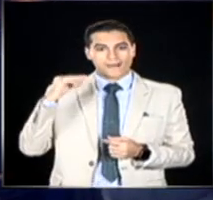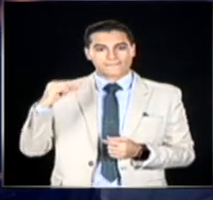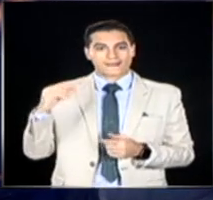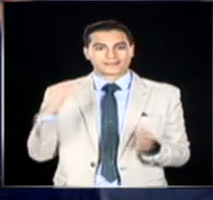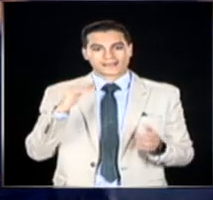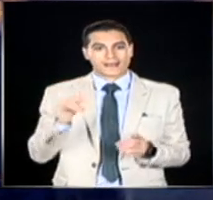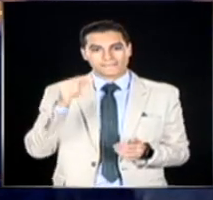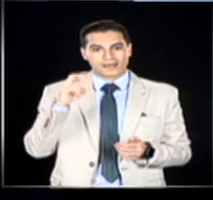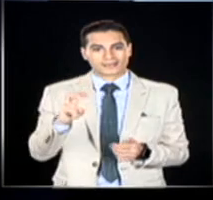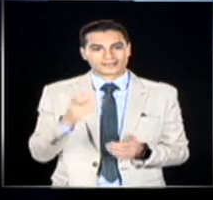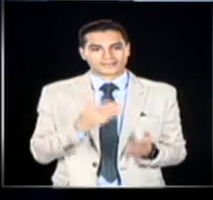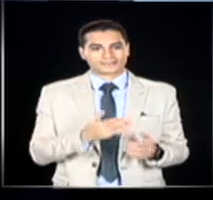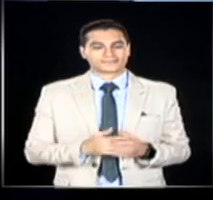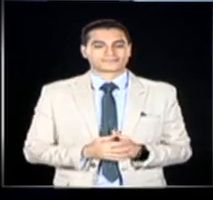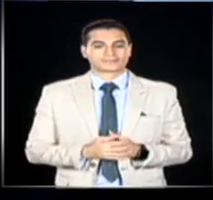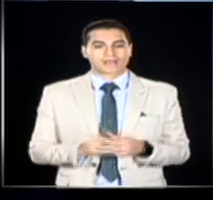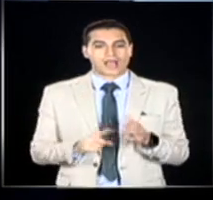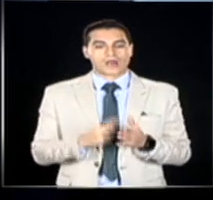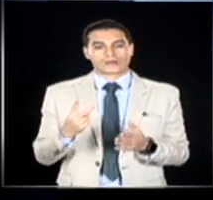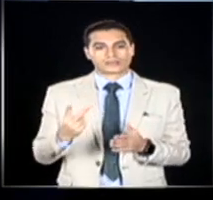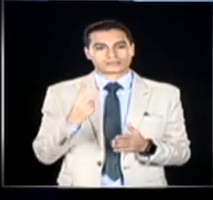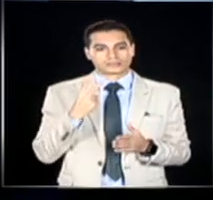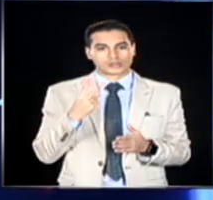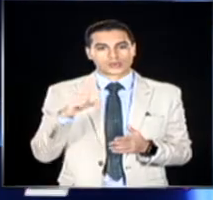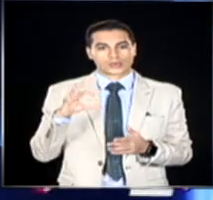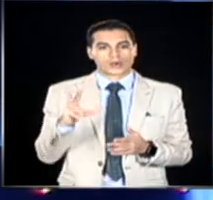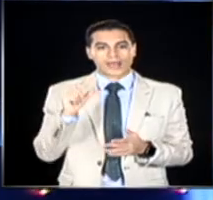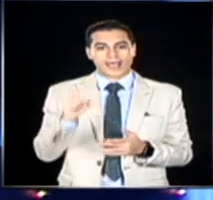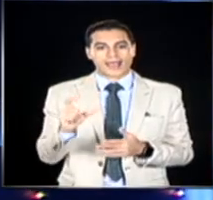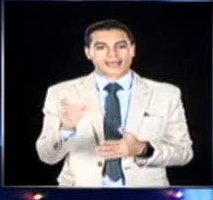محمد حمادة. أول اتنين نورهان